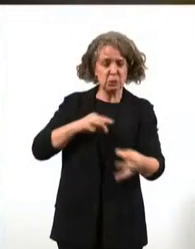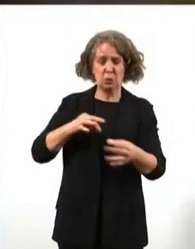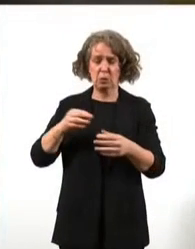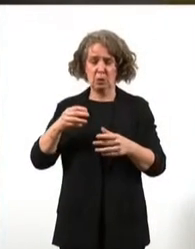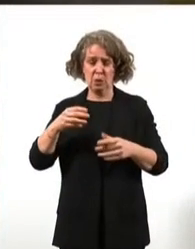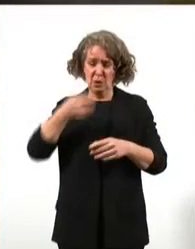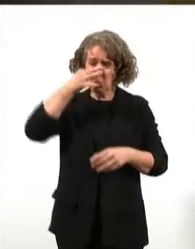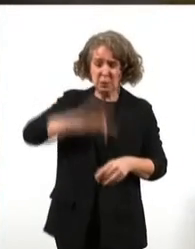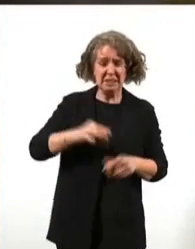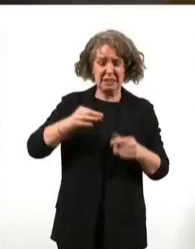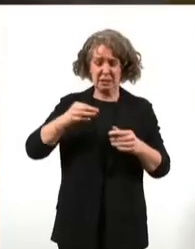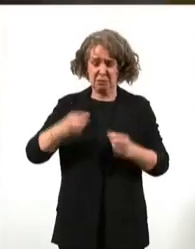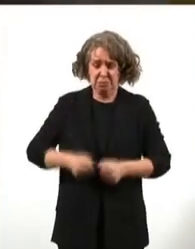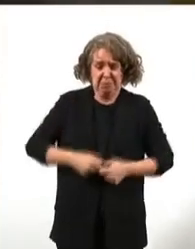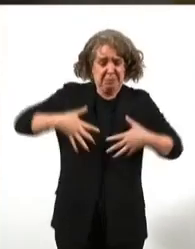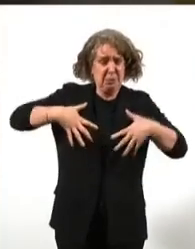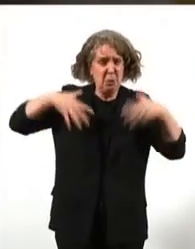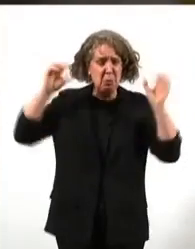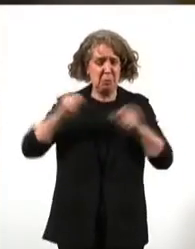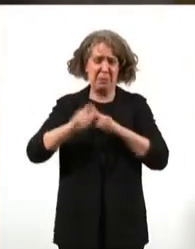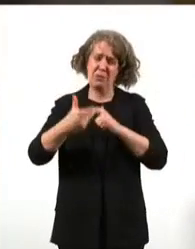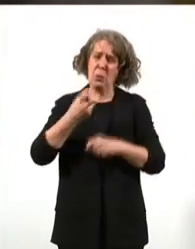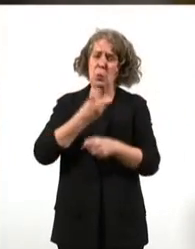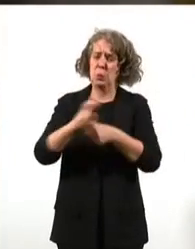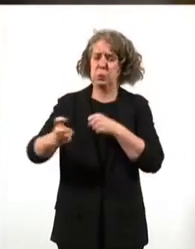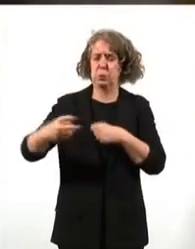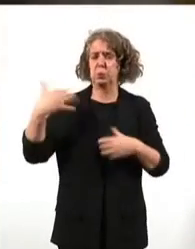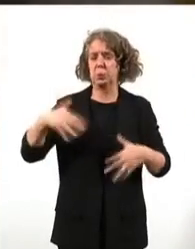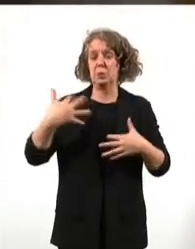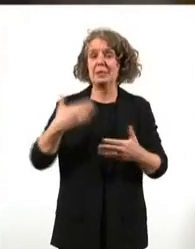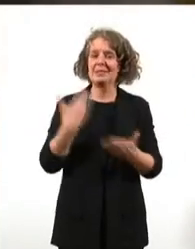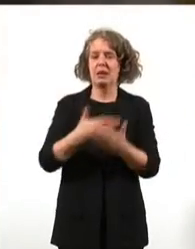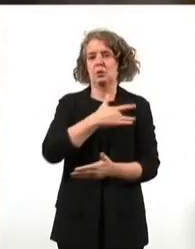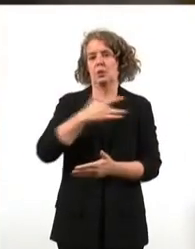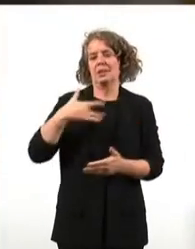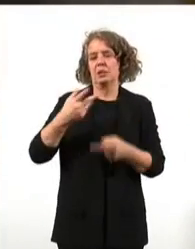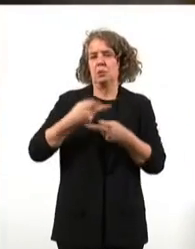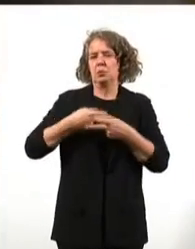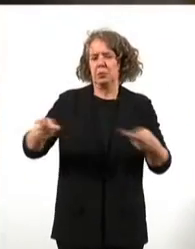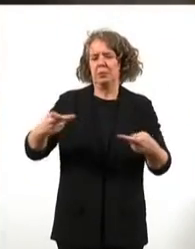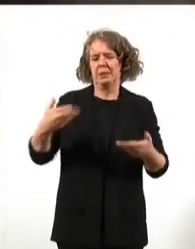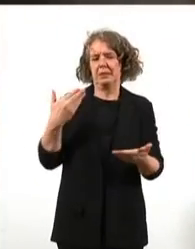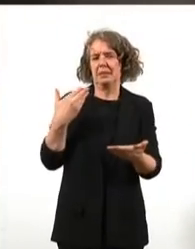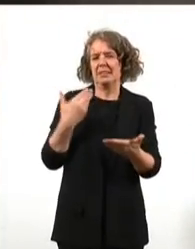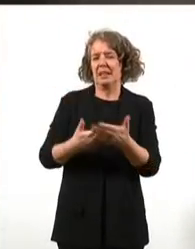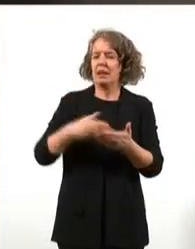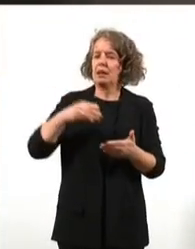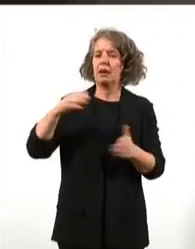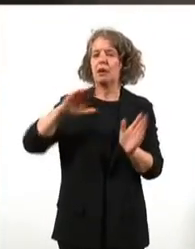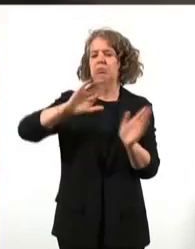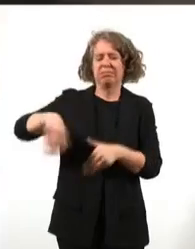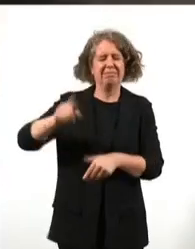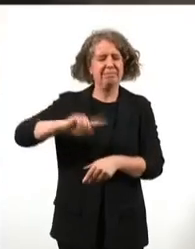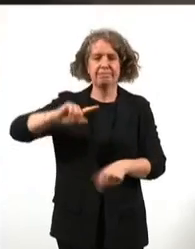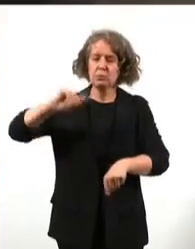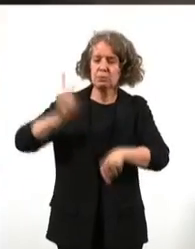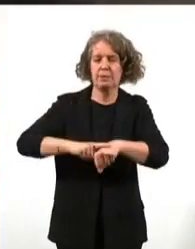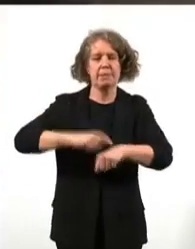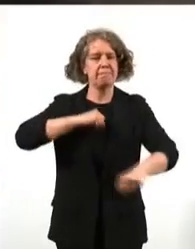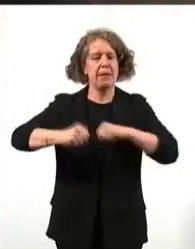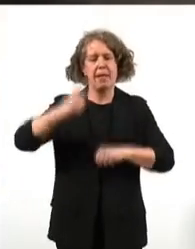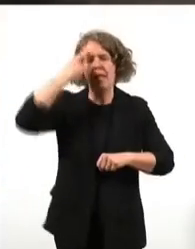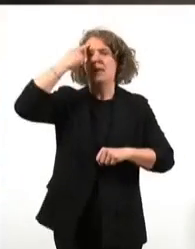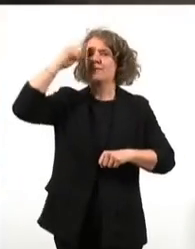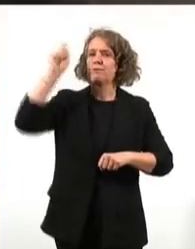Et ça peut mener à des conséquences absolument dramatiques. C'est un sujet de santé publique qu'il faut absolument prendre en compte dès aujourd'hui.